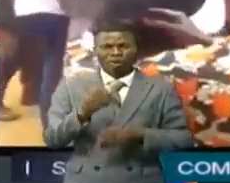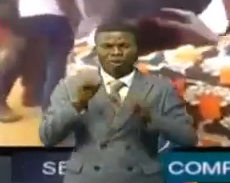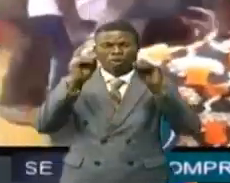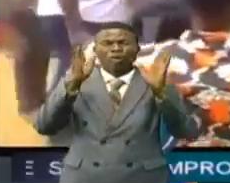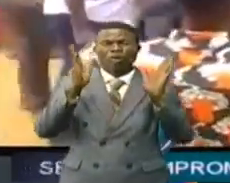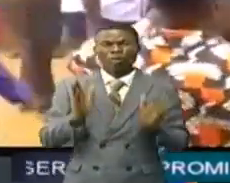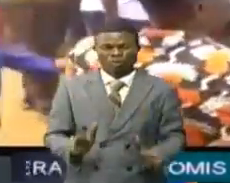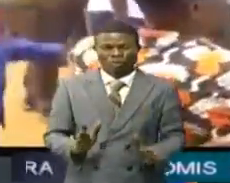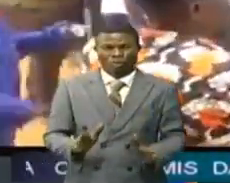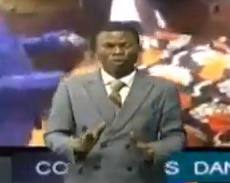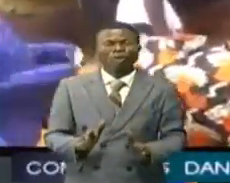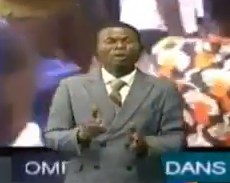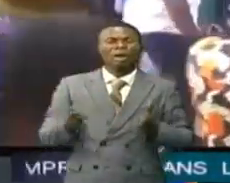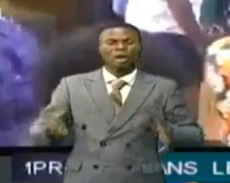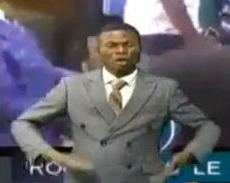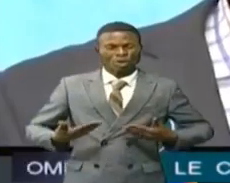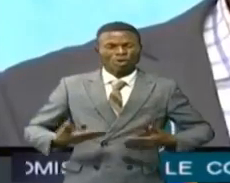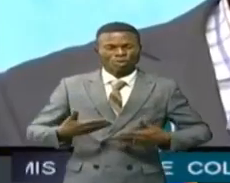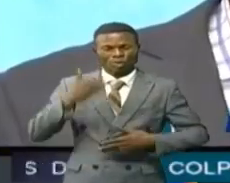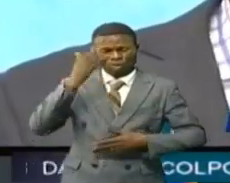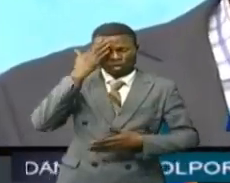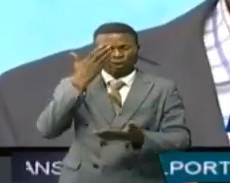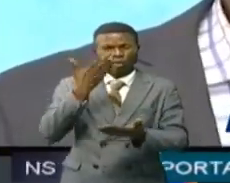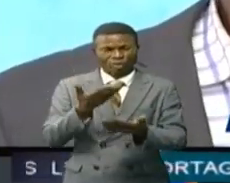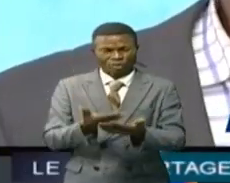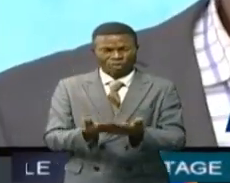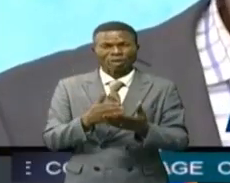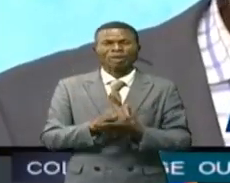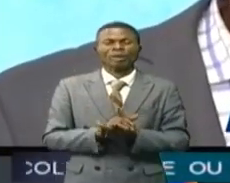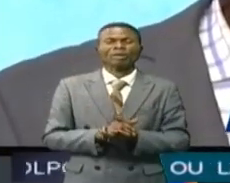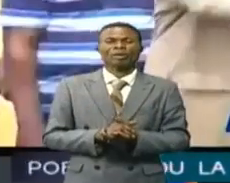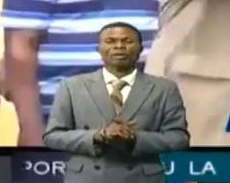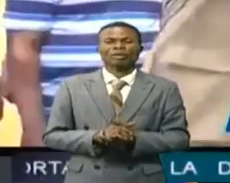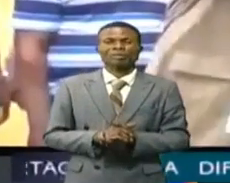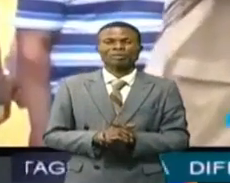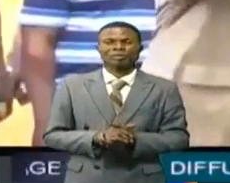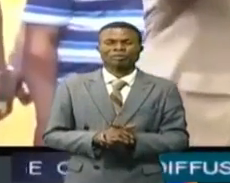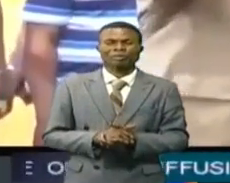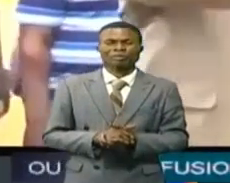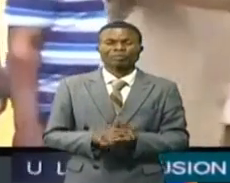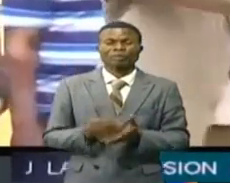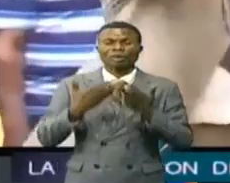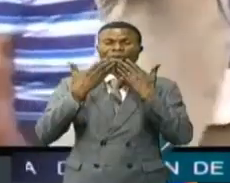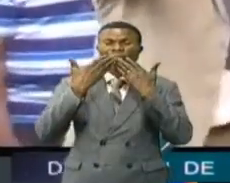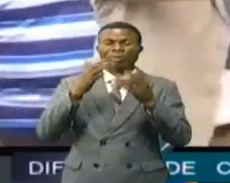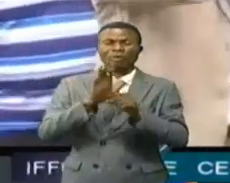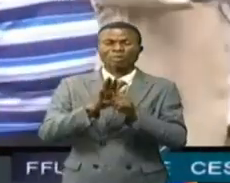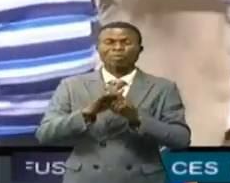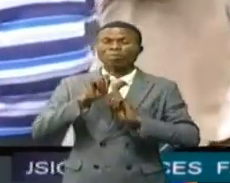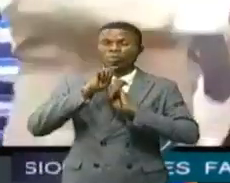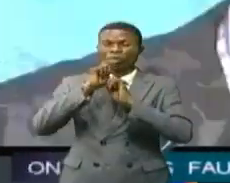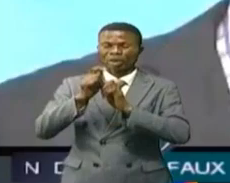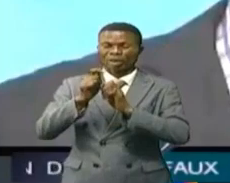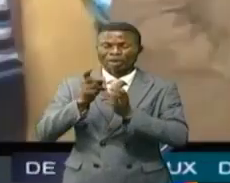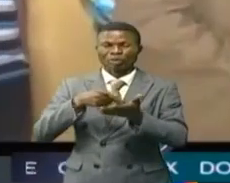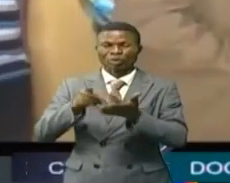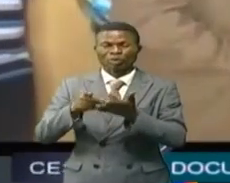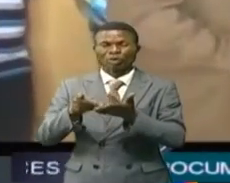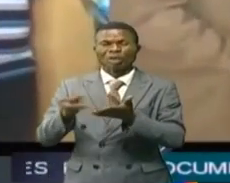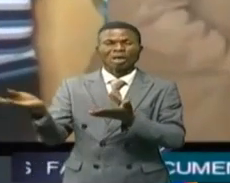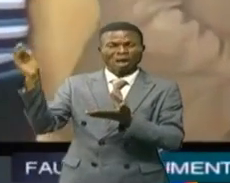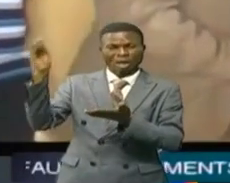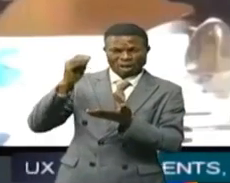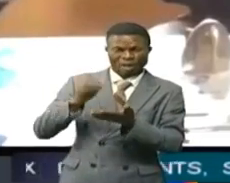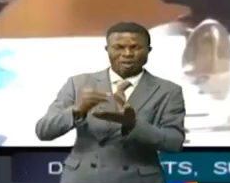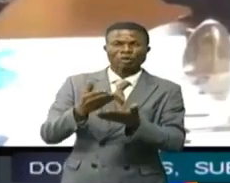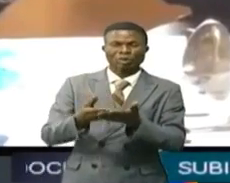enseignants sont aussi contents de le savoir. C'est la première fois d'ailleurs dans ma vie de voir ça. Et puis nous